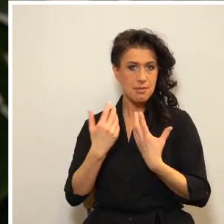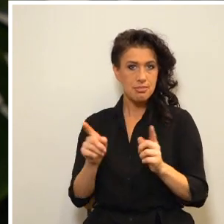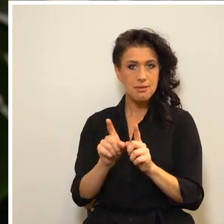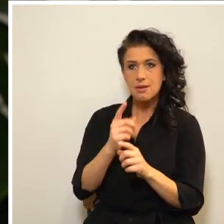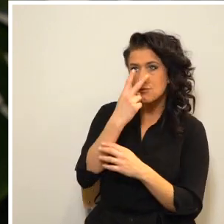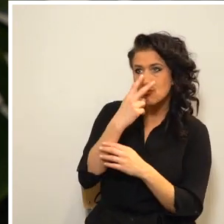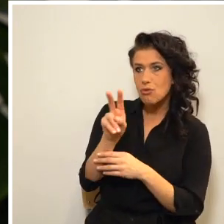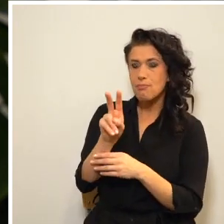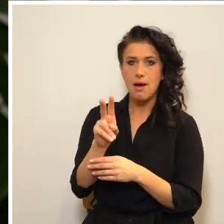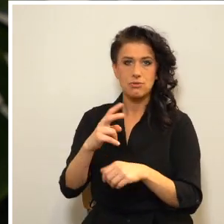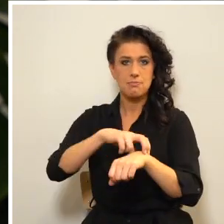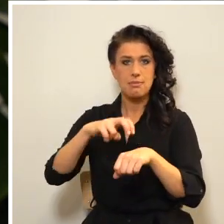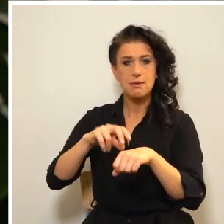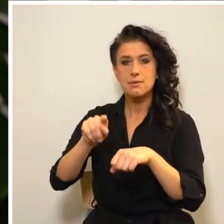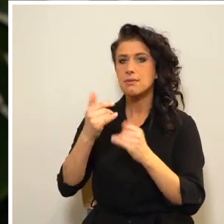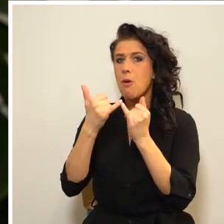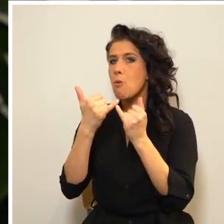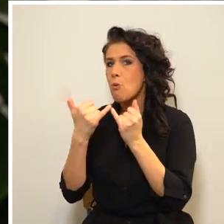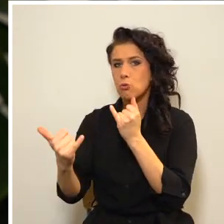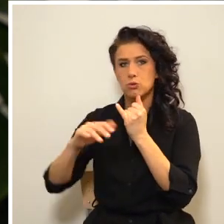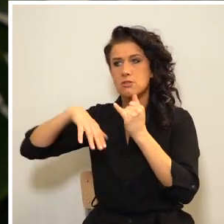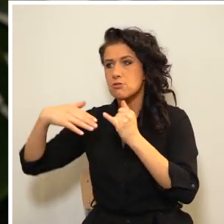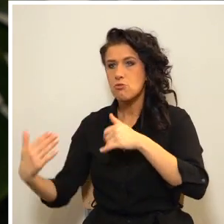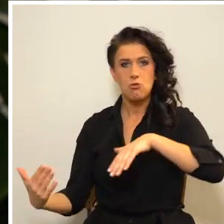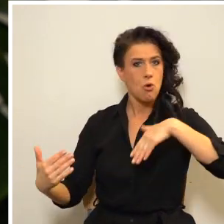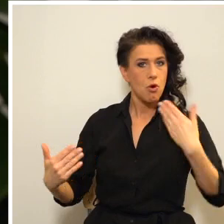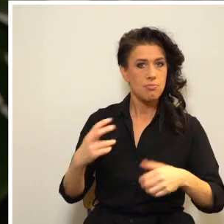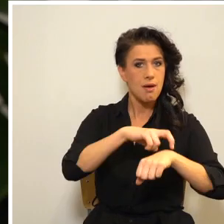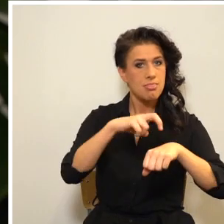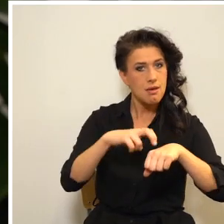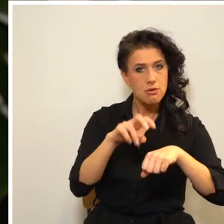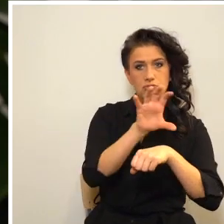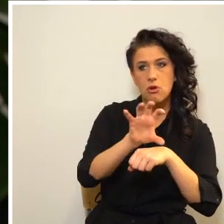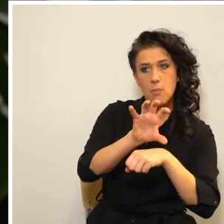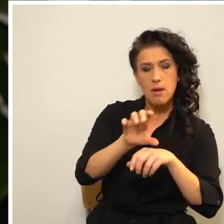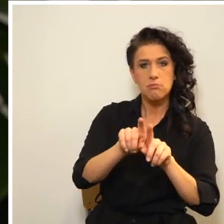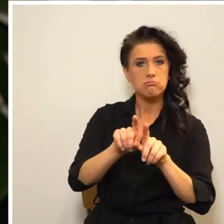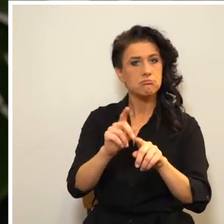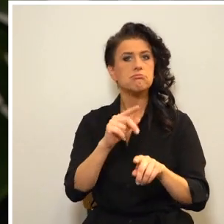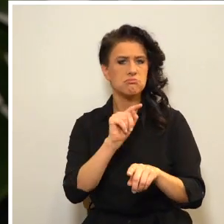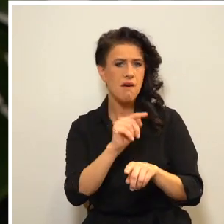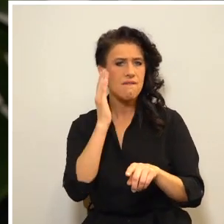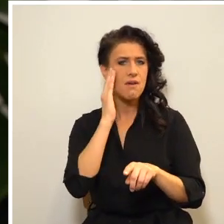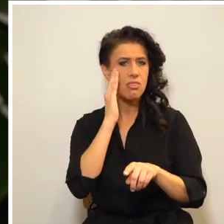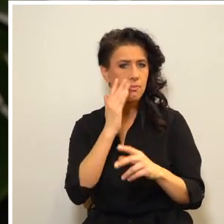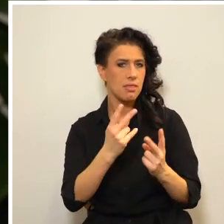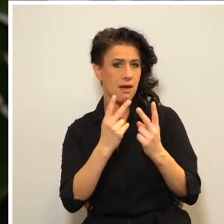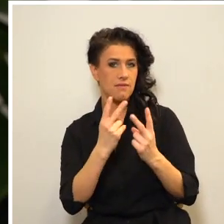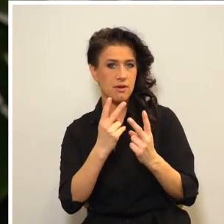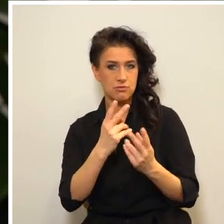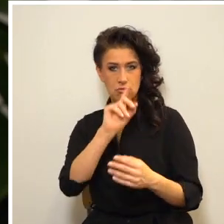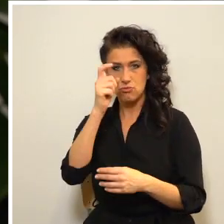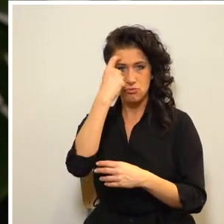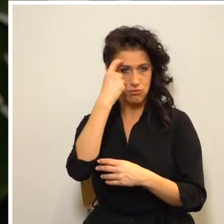dziedzinę z różnych stron obejrzeć nie tylko od strony medycznej chociaż oczywiście jest to jest to najważniejszy